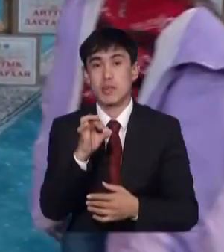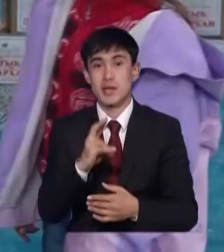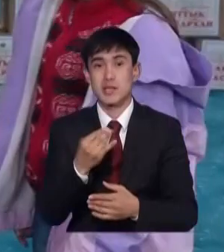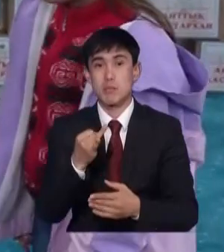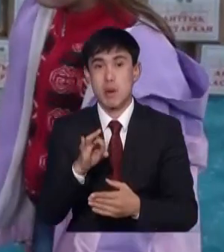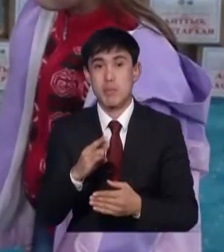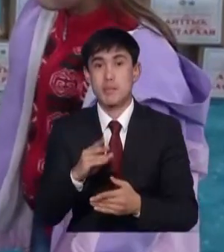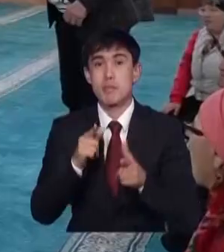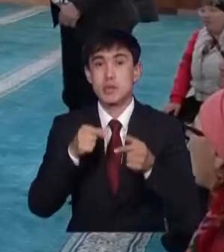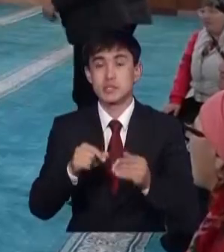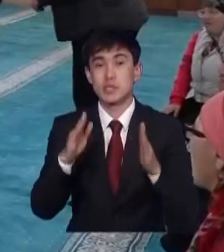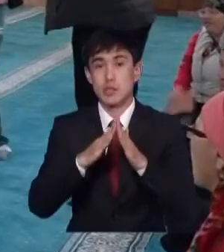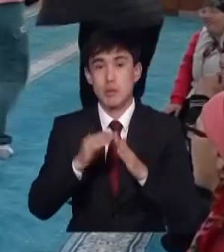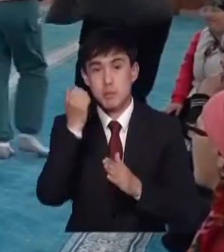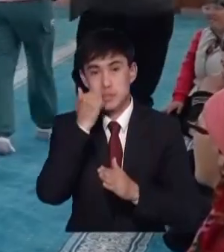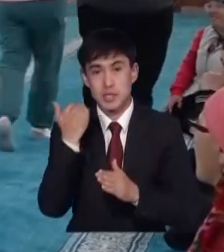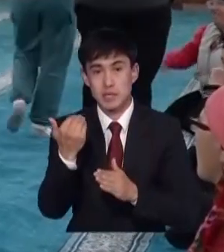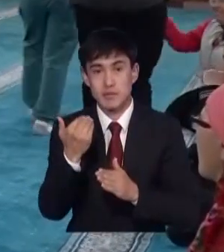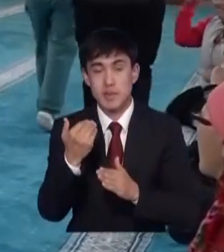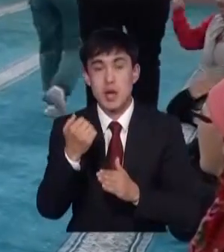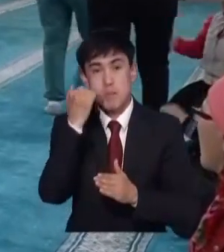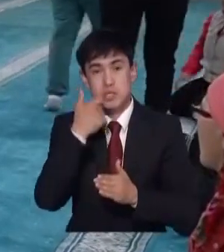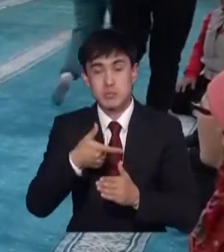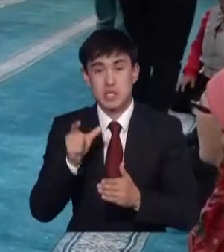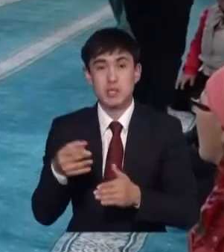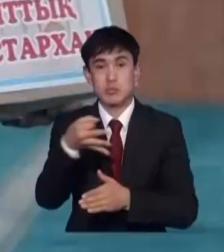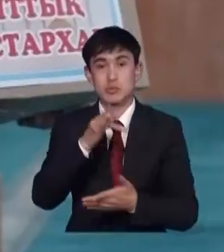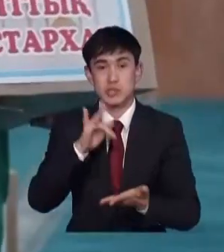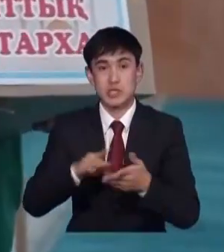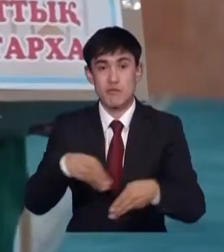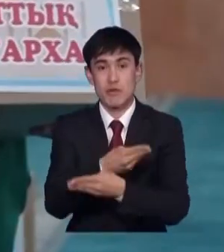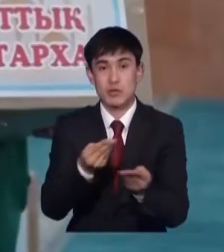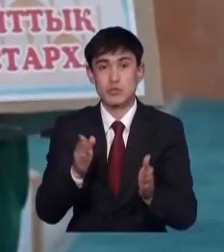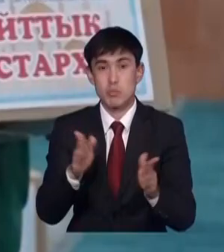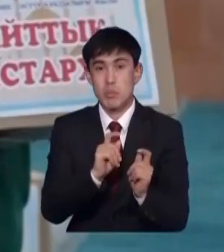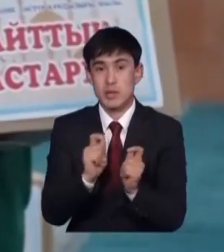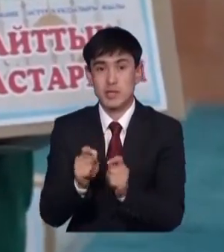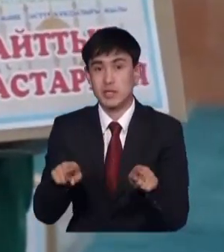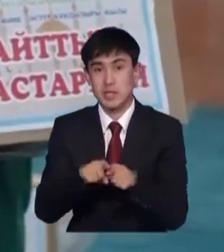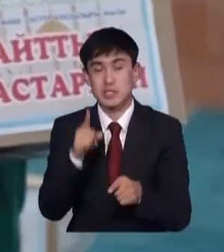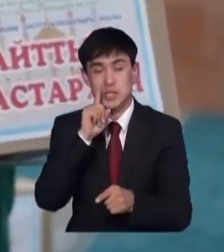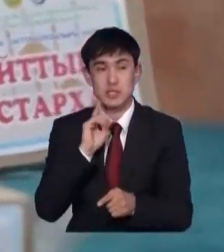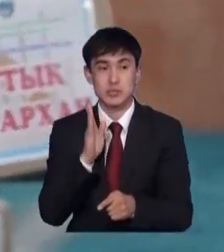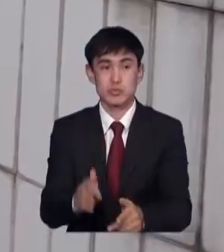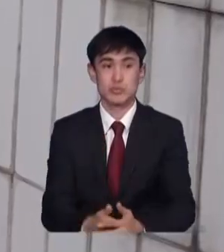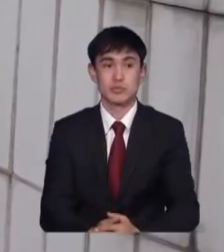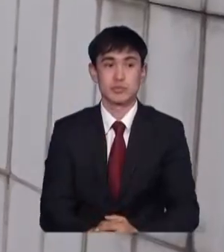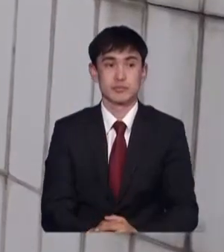и мамы посетят дома престарелых пожилым гражданам областного центра выдадут небольшие подарки а также